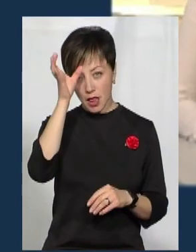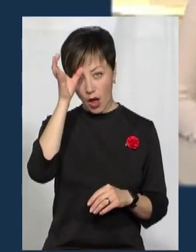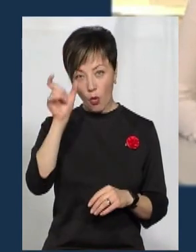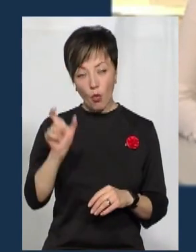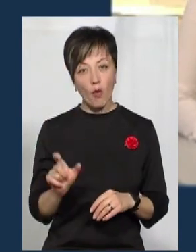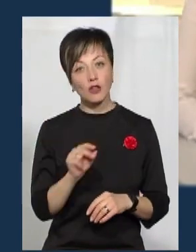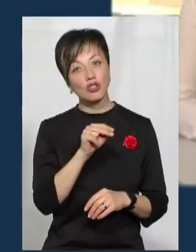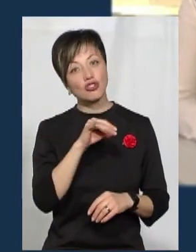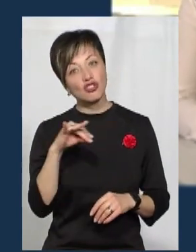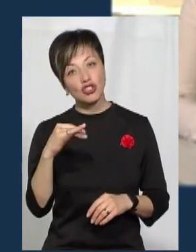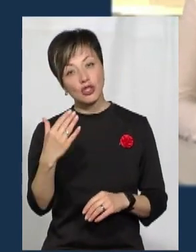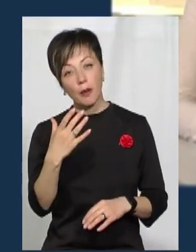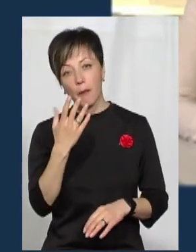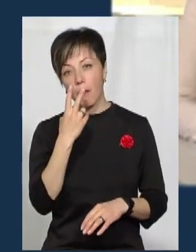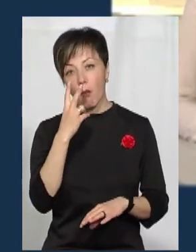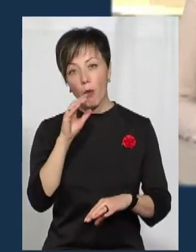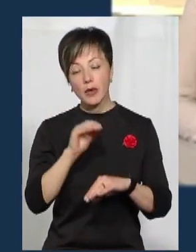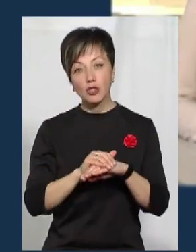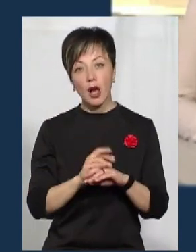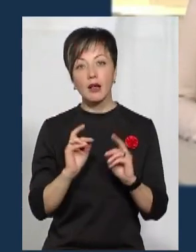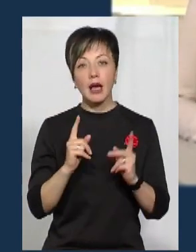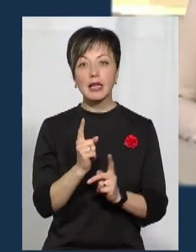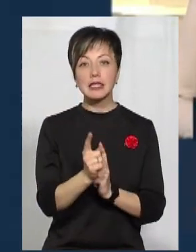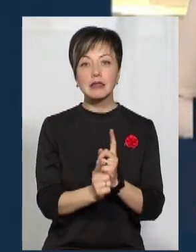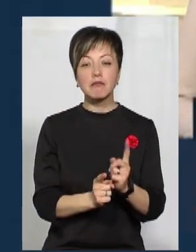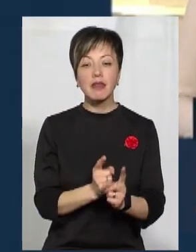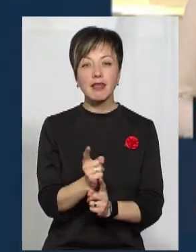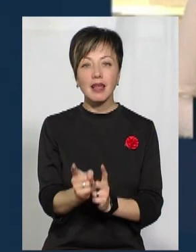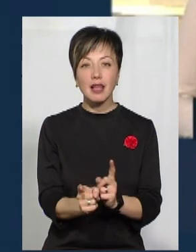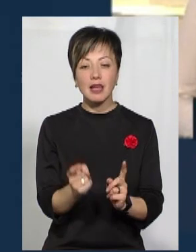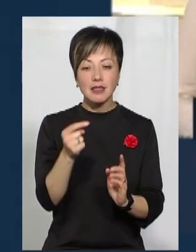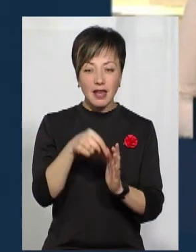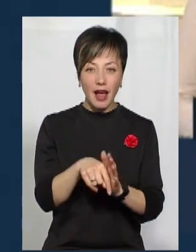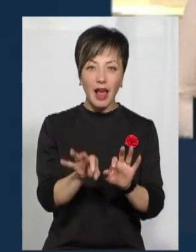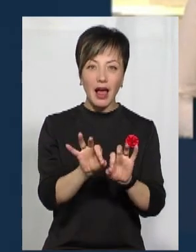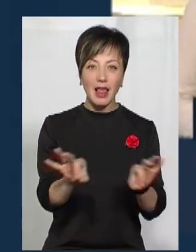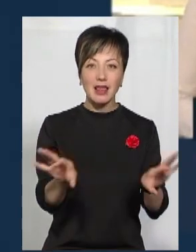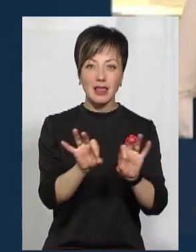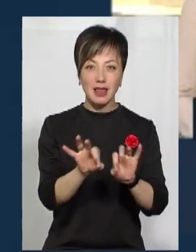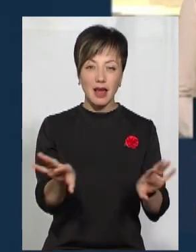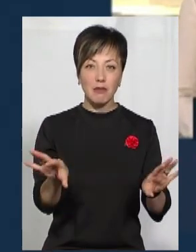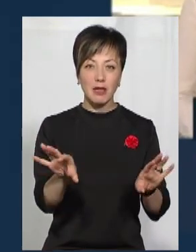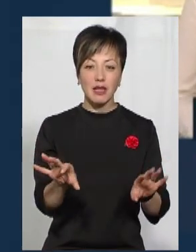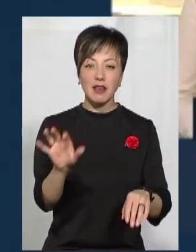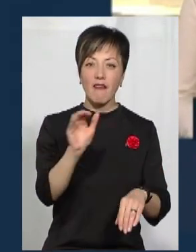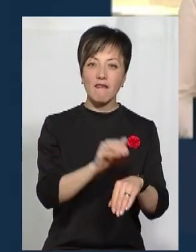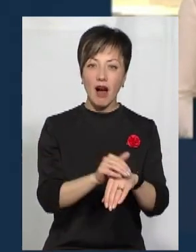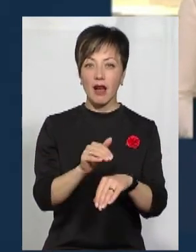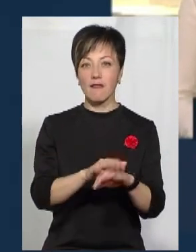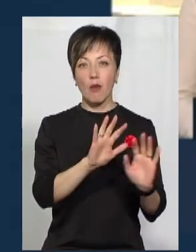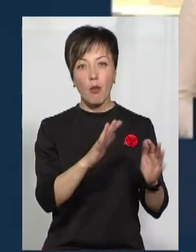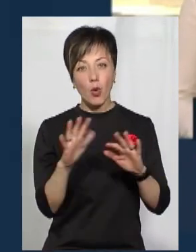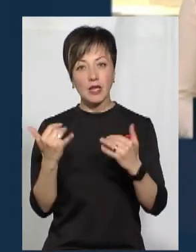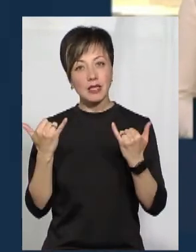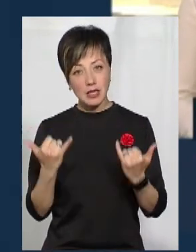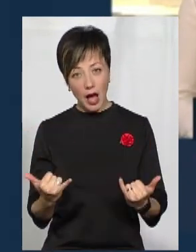чи помічали, як змінилася інтерпретація фактів і подій зараз